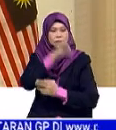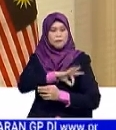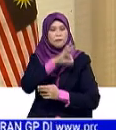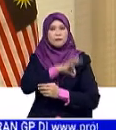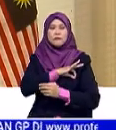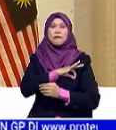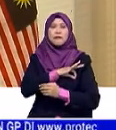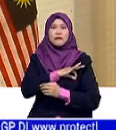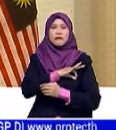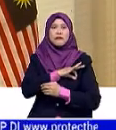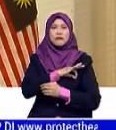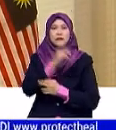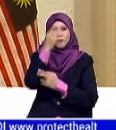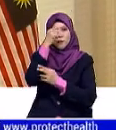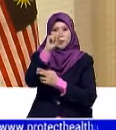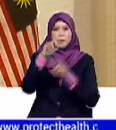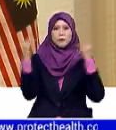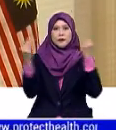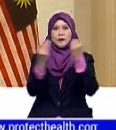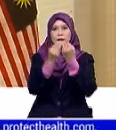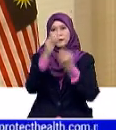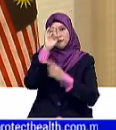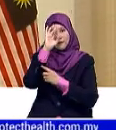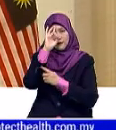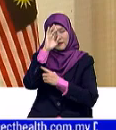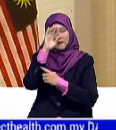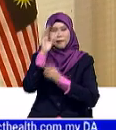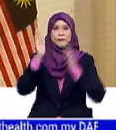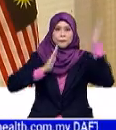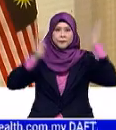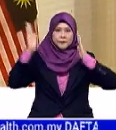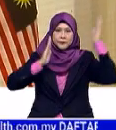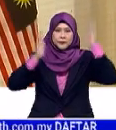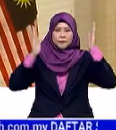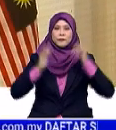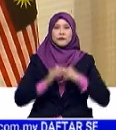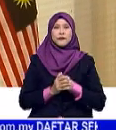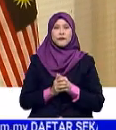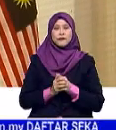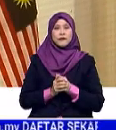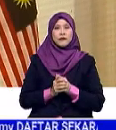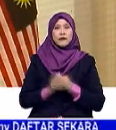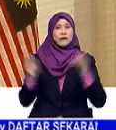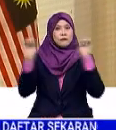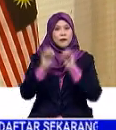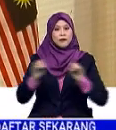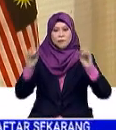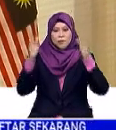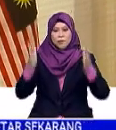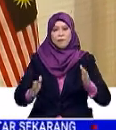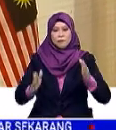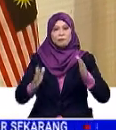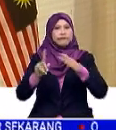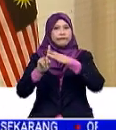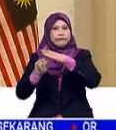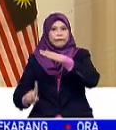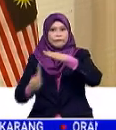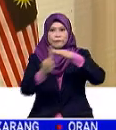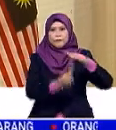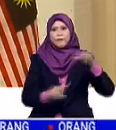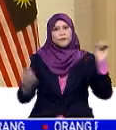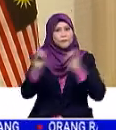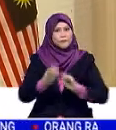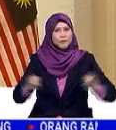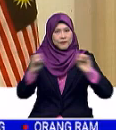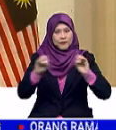yang besar pada masyarakat India di negara ini. No one will be left behind. Tidak